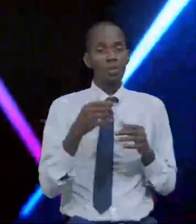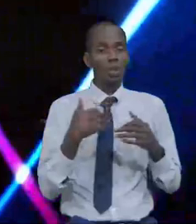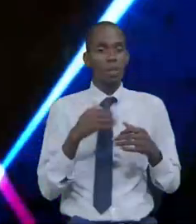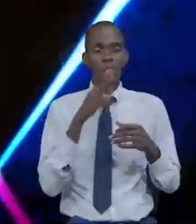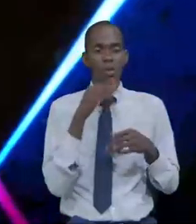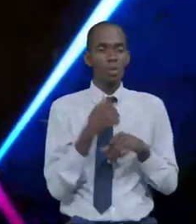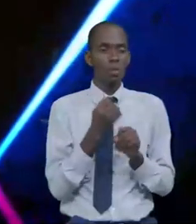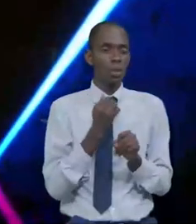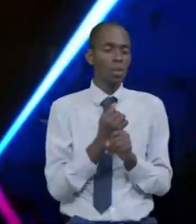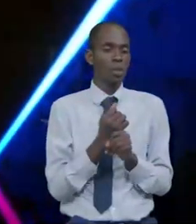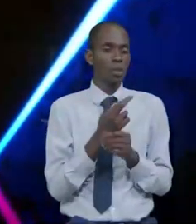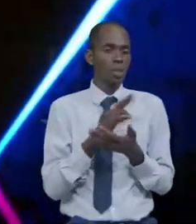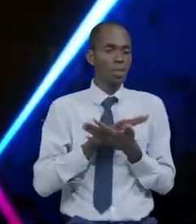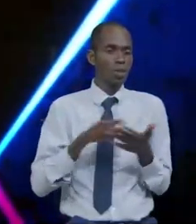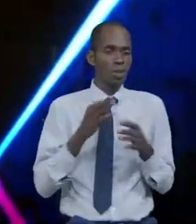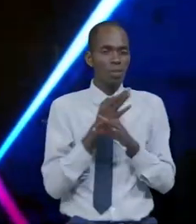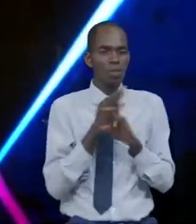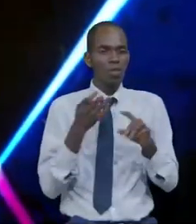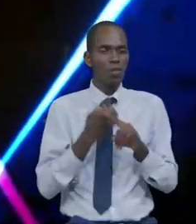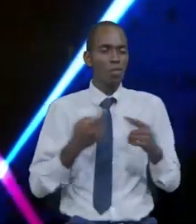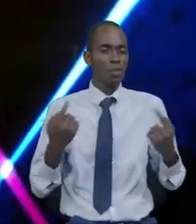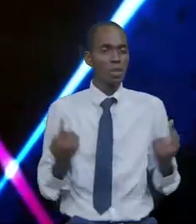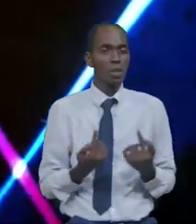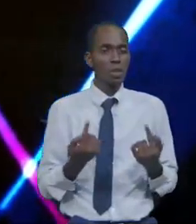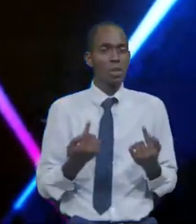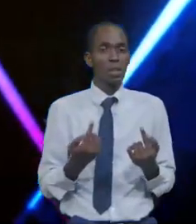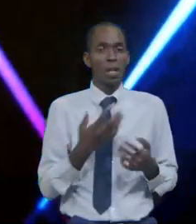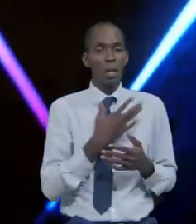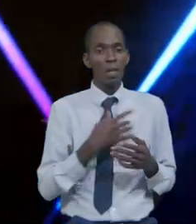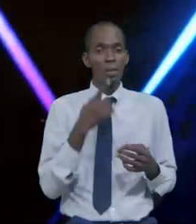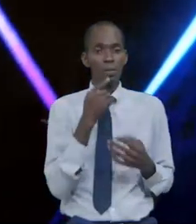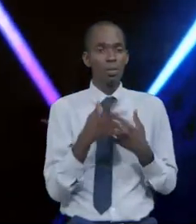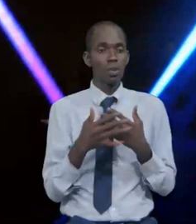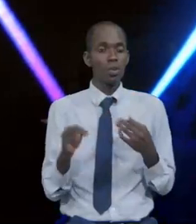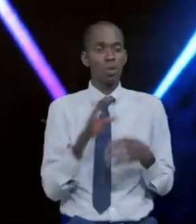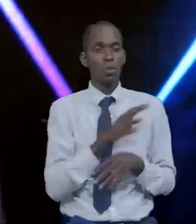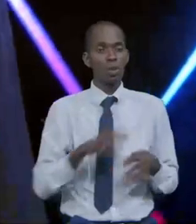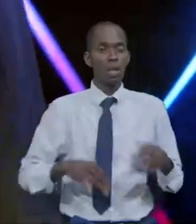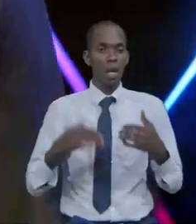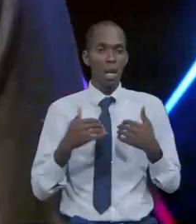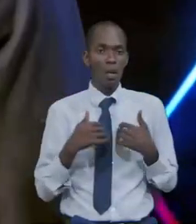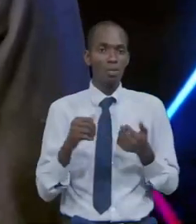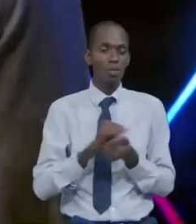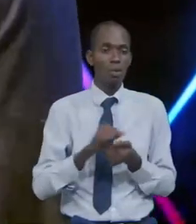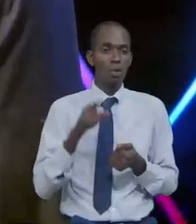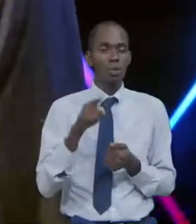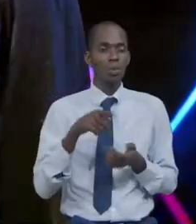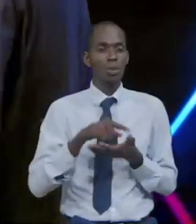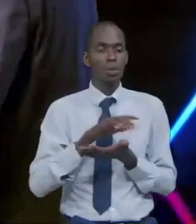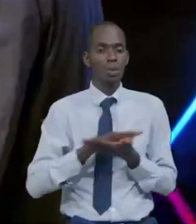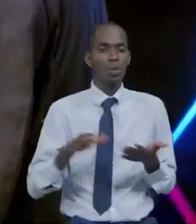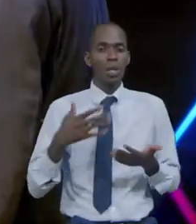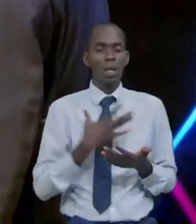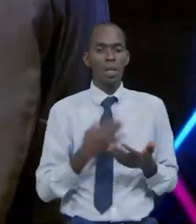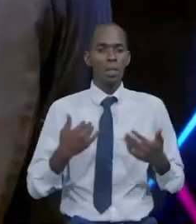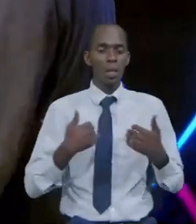juste, affranchi du péché, et le sang de Christ t'a purifié, t'a lavé, et tu t'es